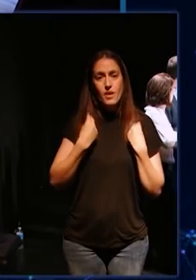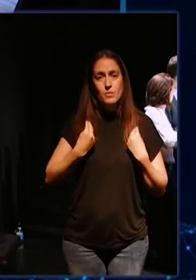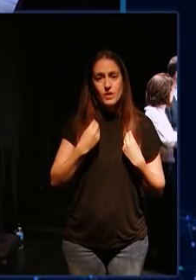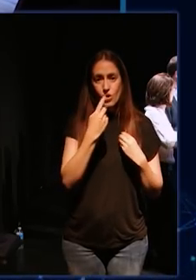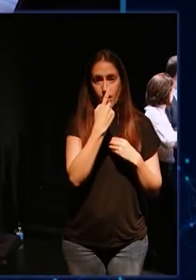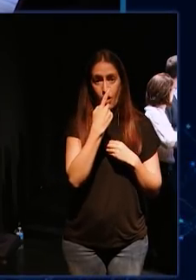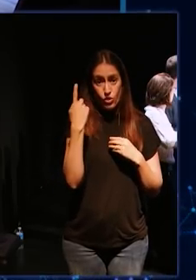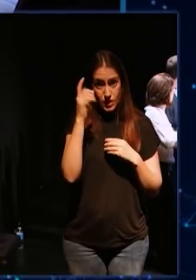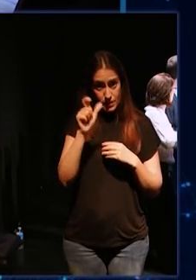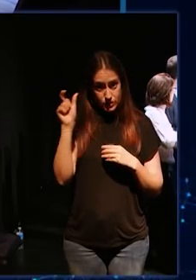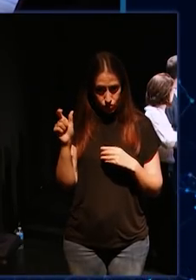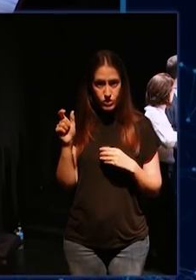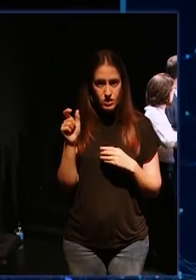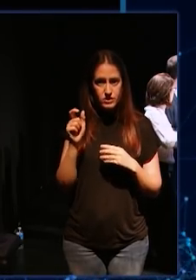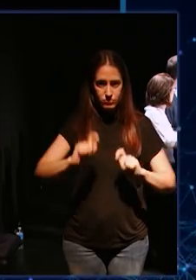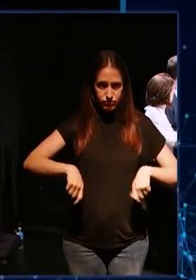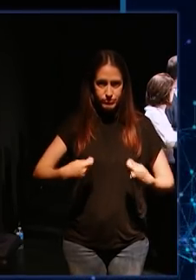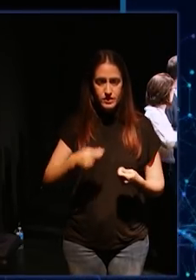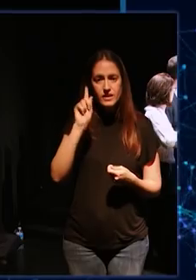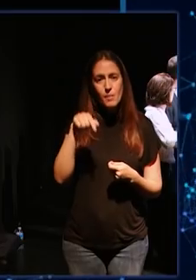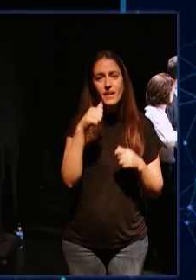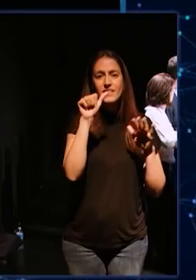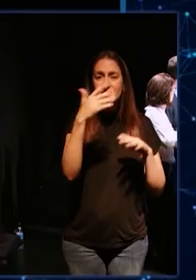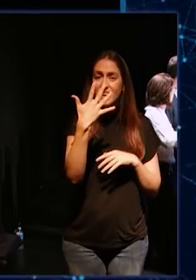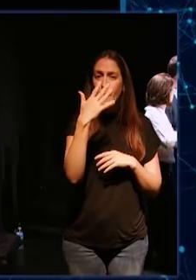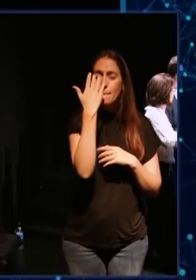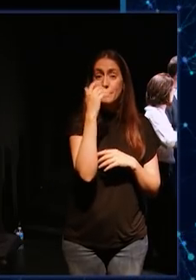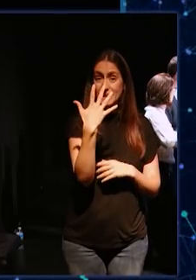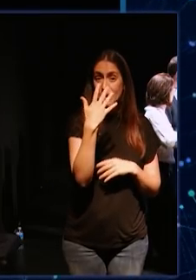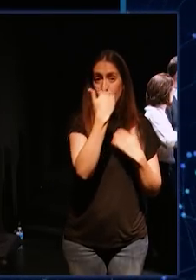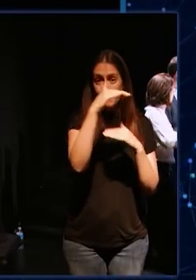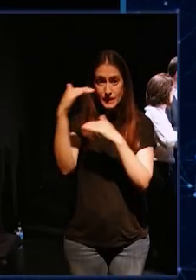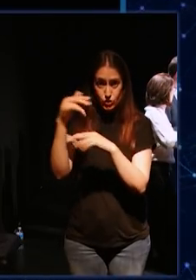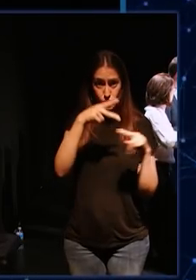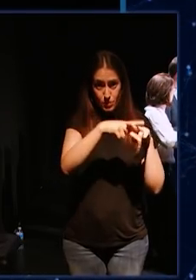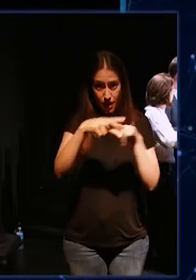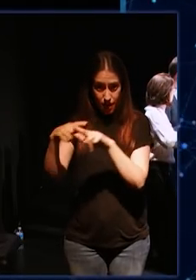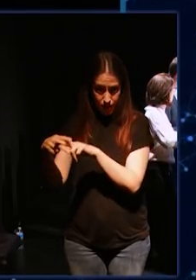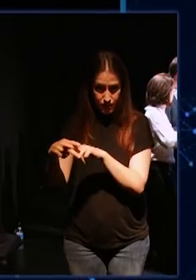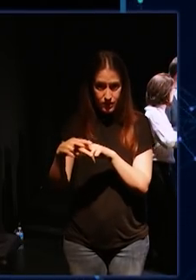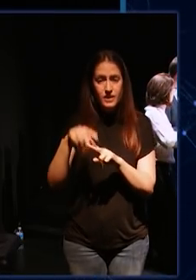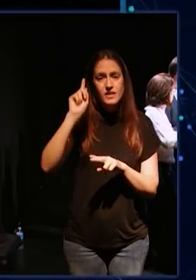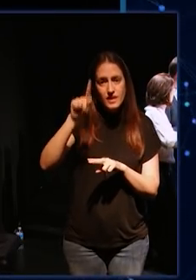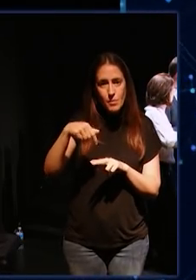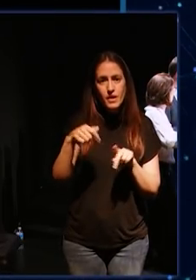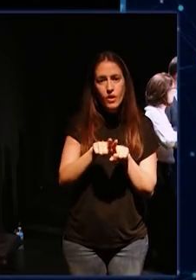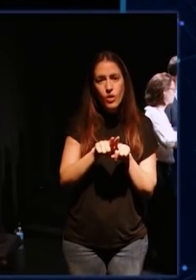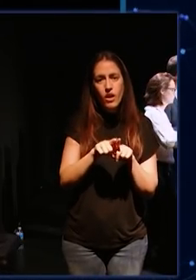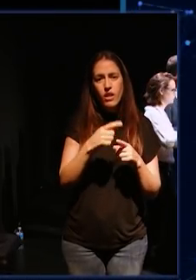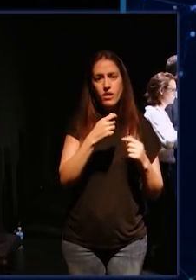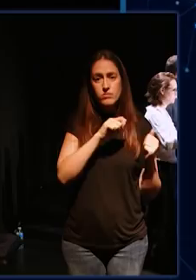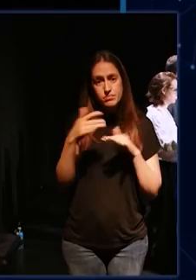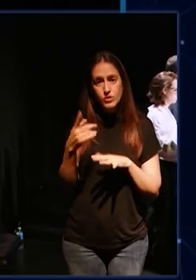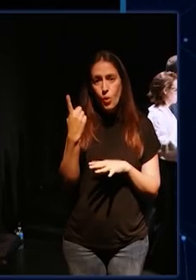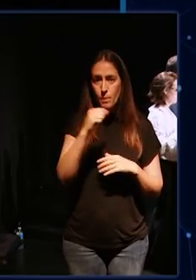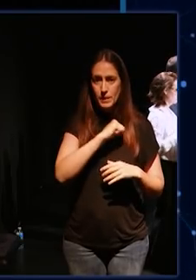cost. Adquisició de 5 pisos a la banca per un valor de 360.000 euros. Cessions de privats, d'un privat, més